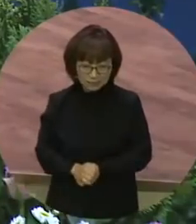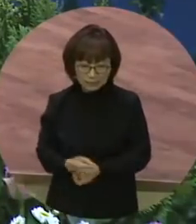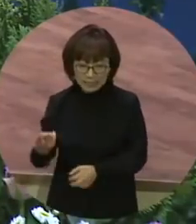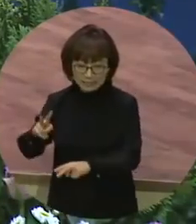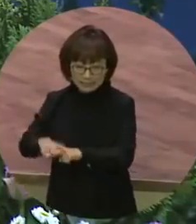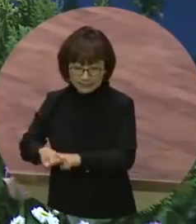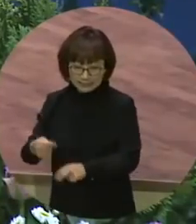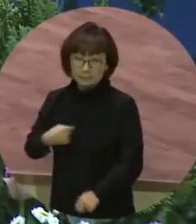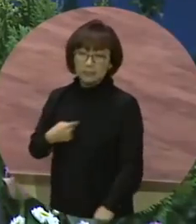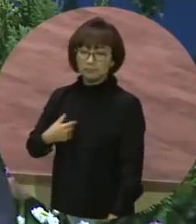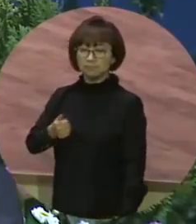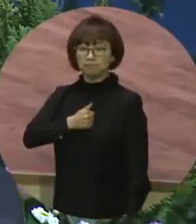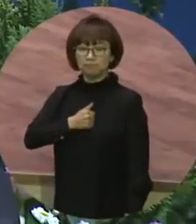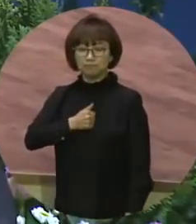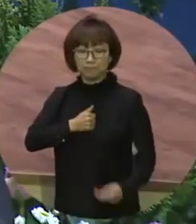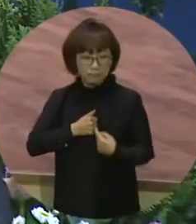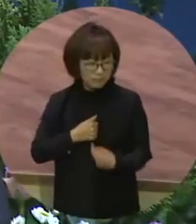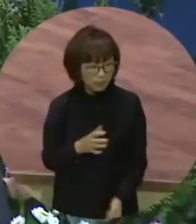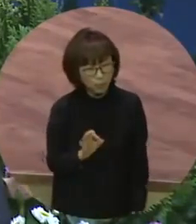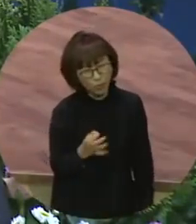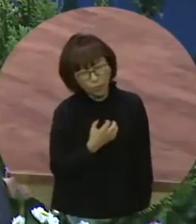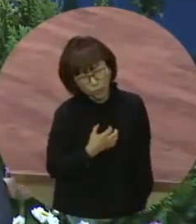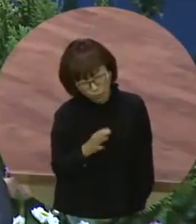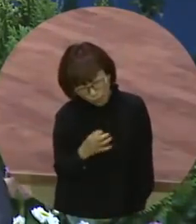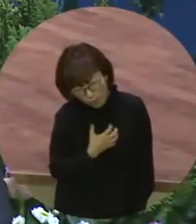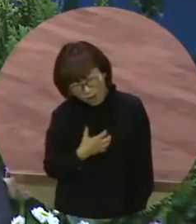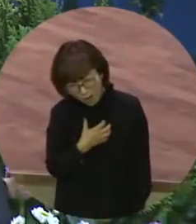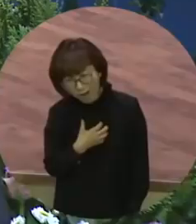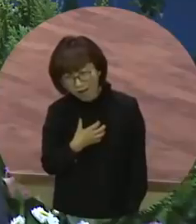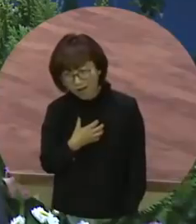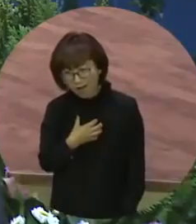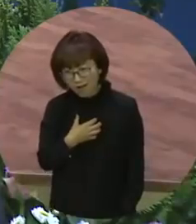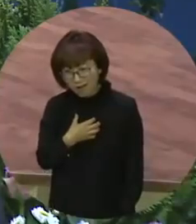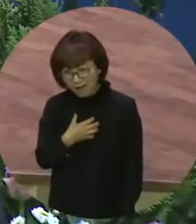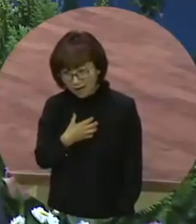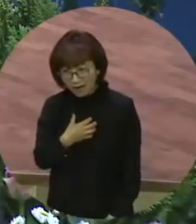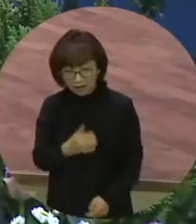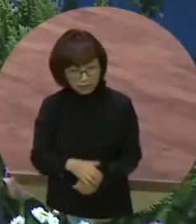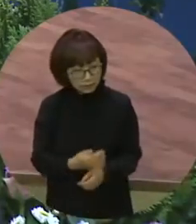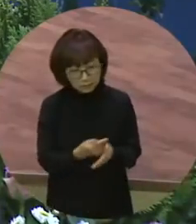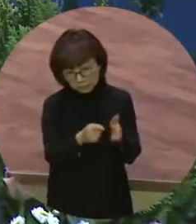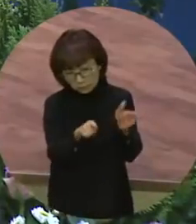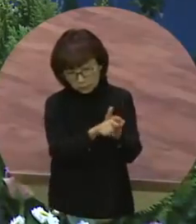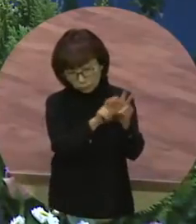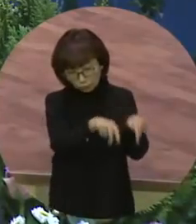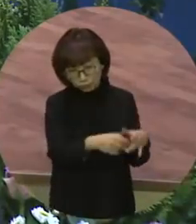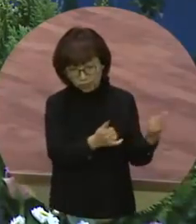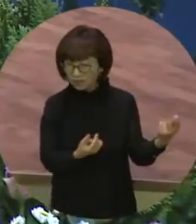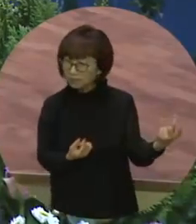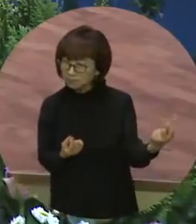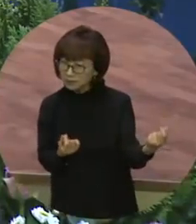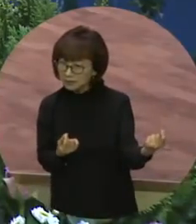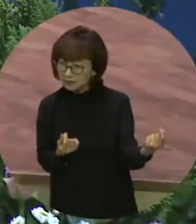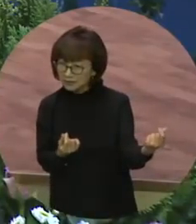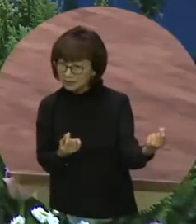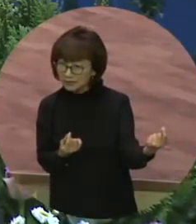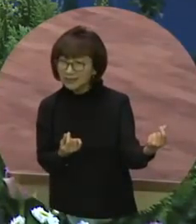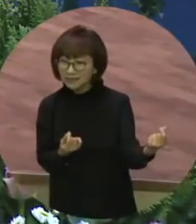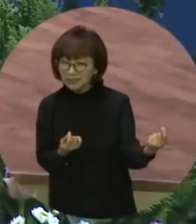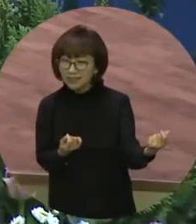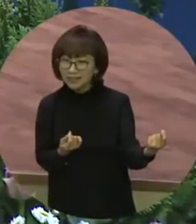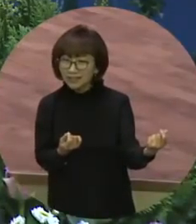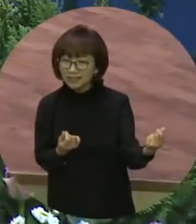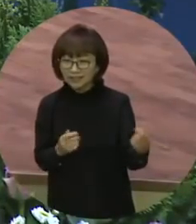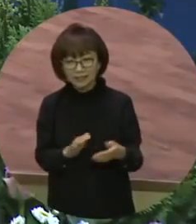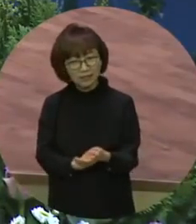이야기, 늘 돈 걱정, 어? 늘 그거예요. 불신자고 교회 안에 이렇게 만들어놨대요, 사단이.